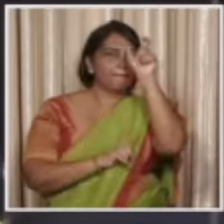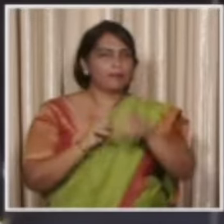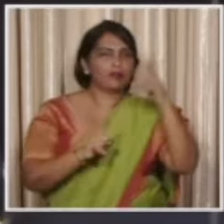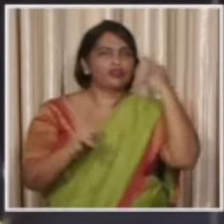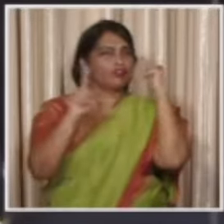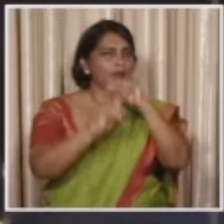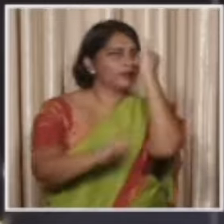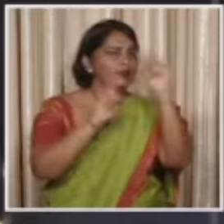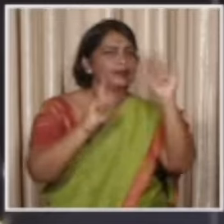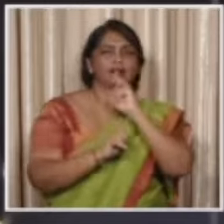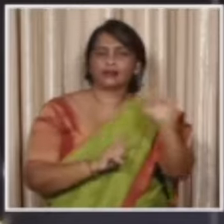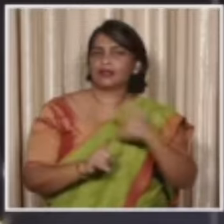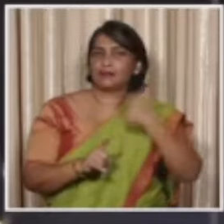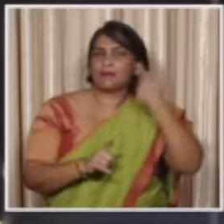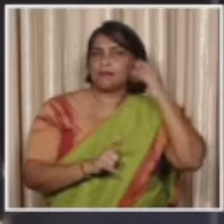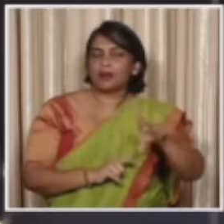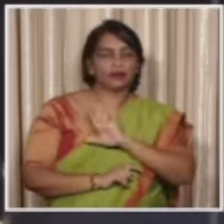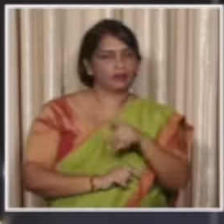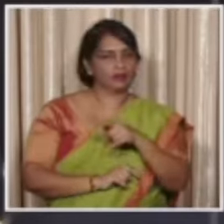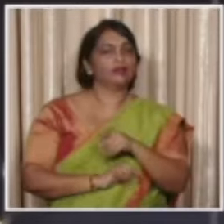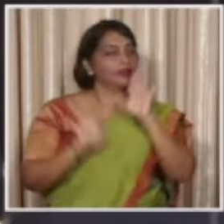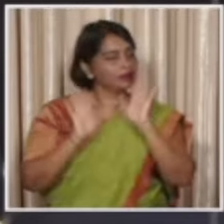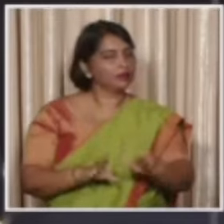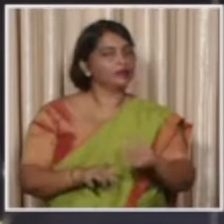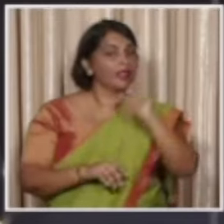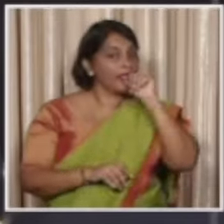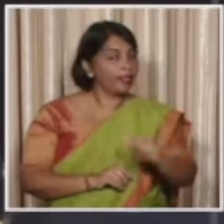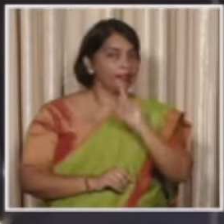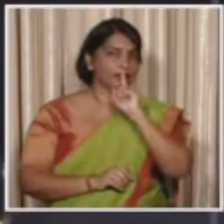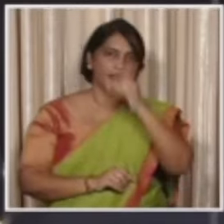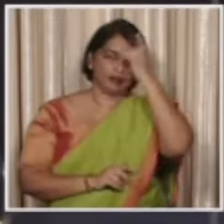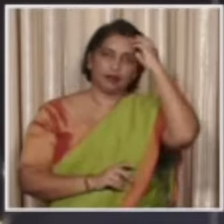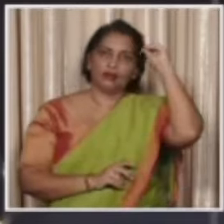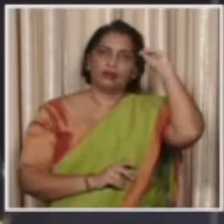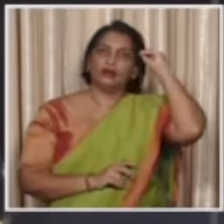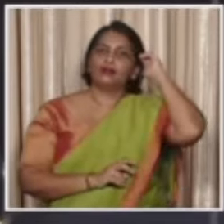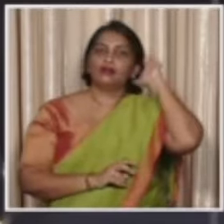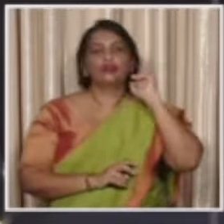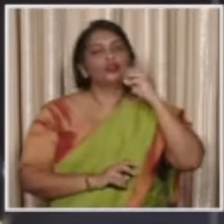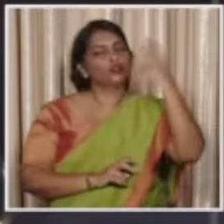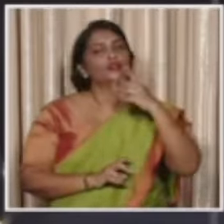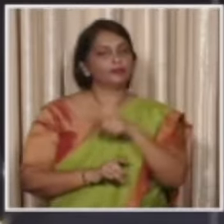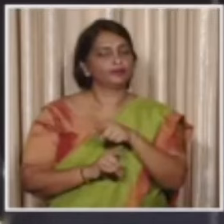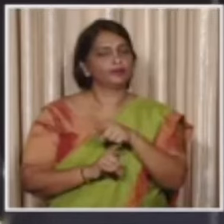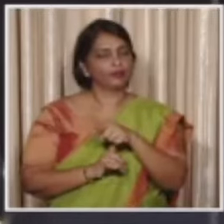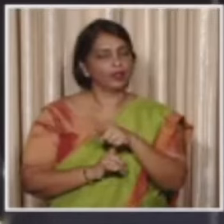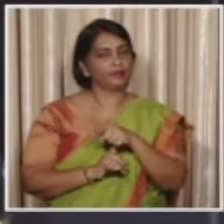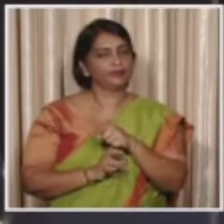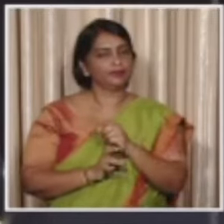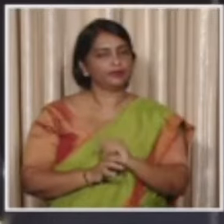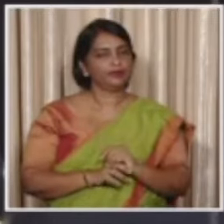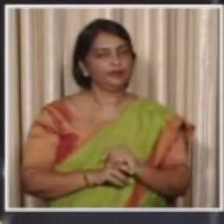කෙනෙක්ට චෝදනා කරලත් නැහැ, කරන්න බලාපොරොත්තු වෙන්නෙත් නැහැ. නමුත් සත්‍ය කතා කරන්න ඕන. 3 වෙනිය මොකද තියෙන්නේ? ඉන්ටරිම් කැබිනට් එකක් දාන්න කියලා